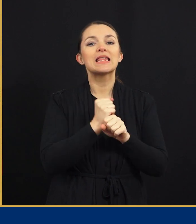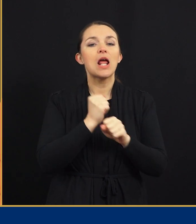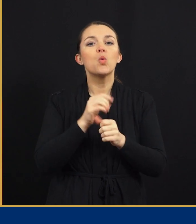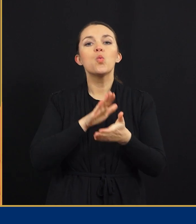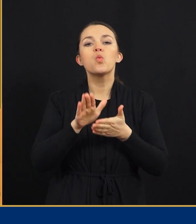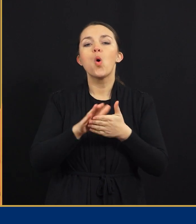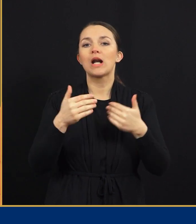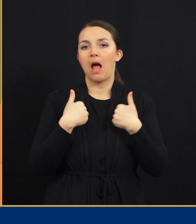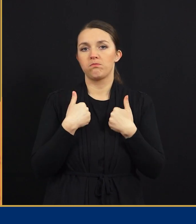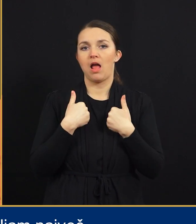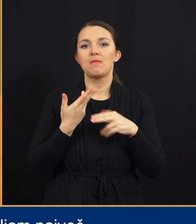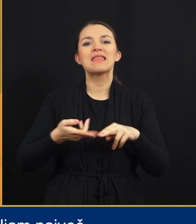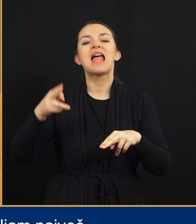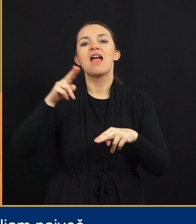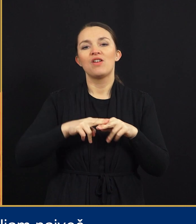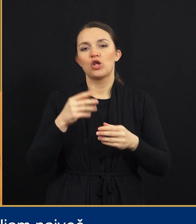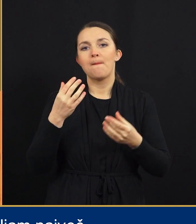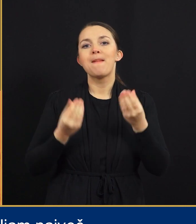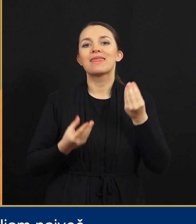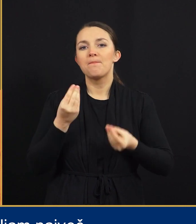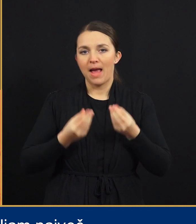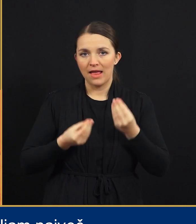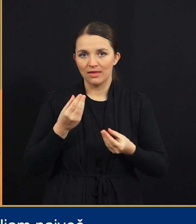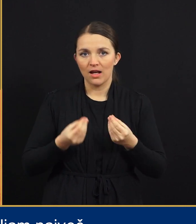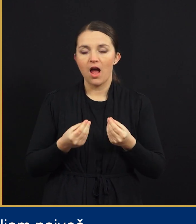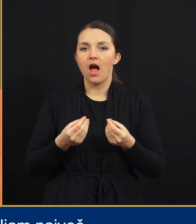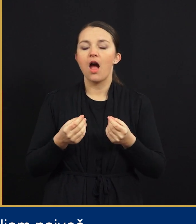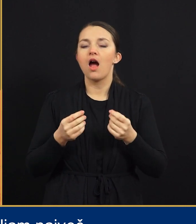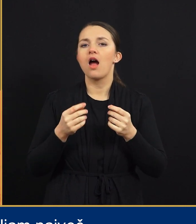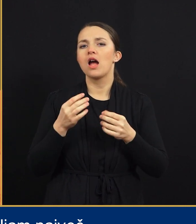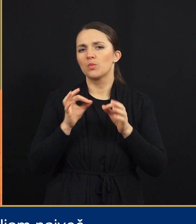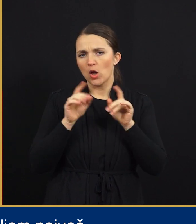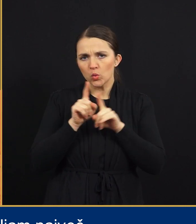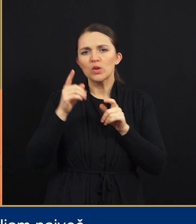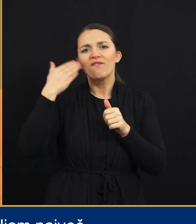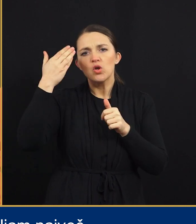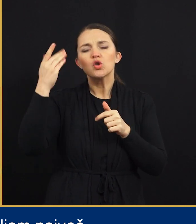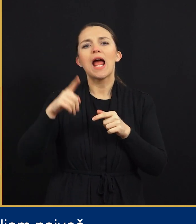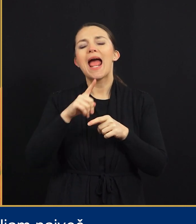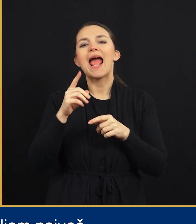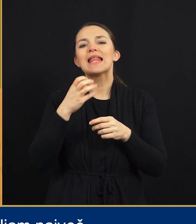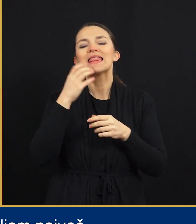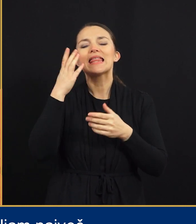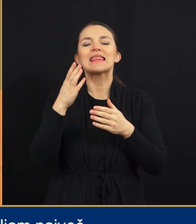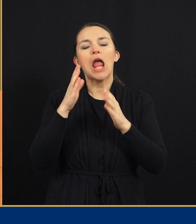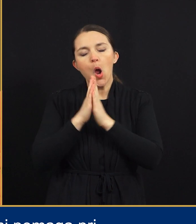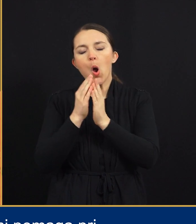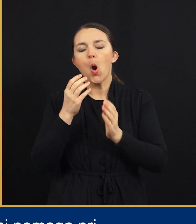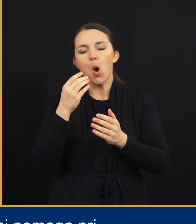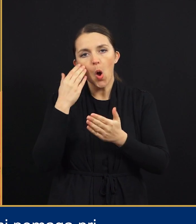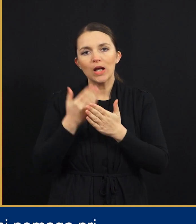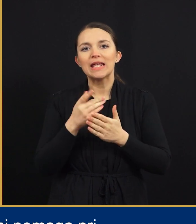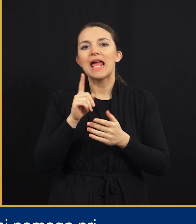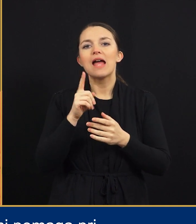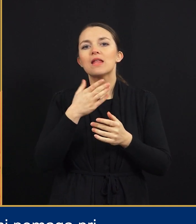tebi. Pri svojem delu namreč uporabljam največ matematike. Vsekakor pa tudi filozofija in teologija nista